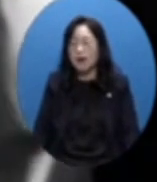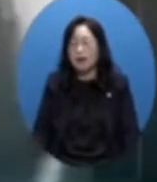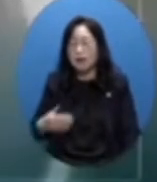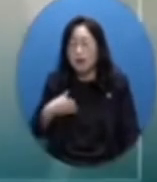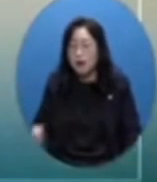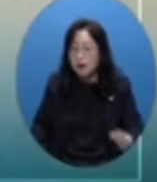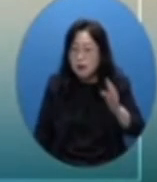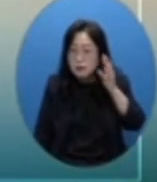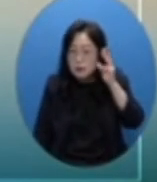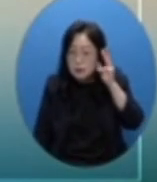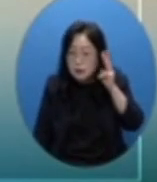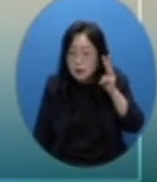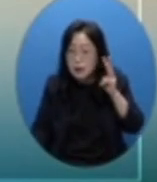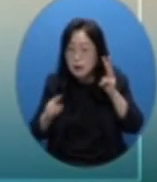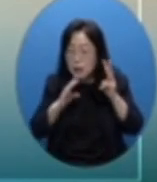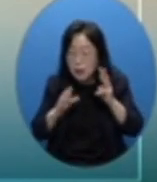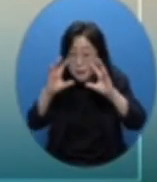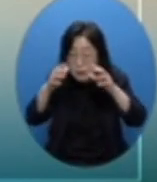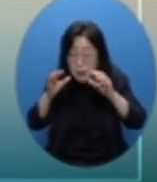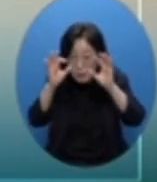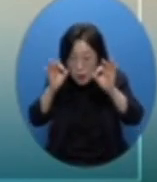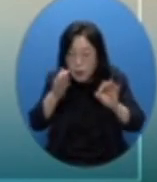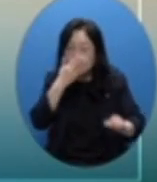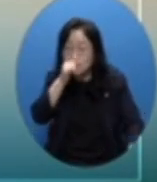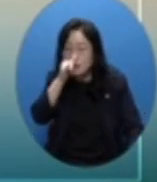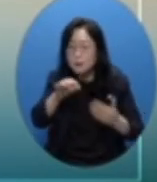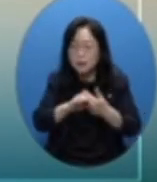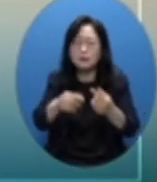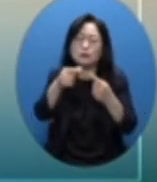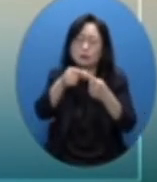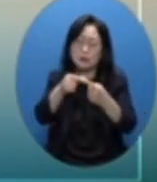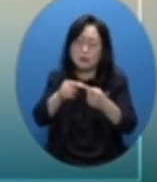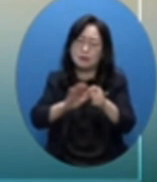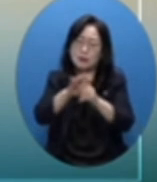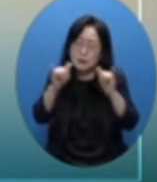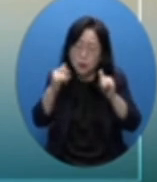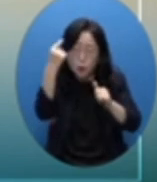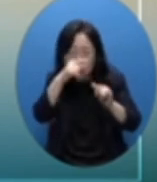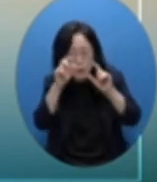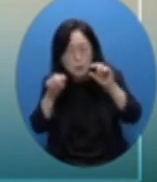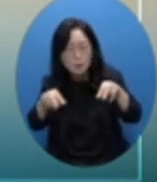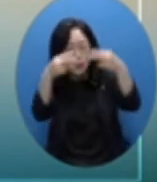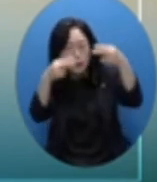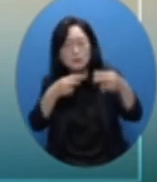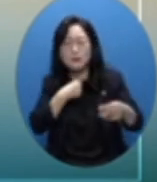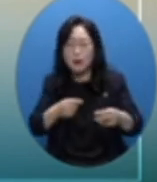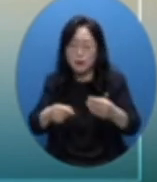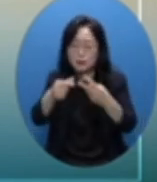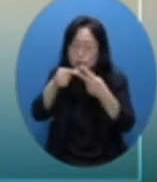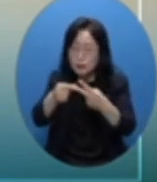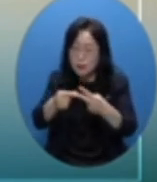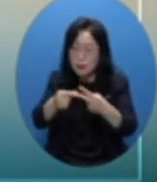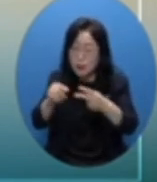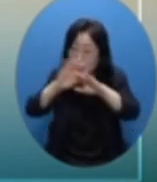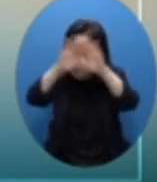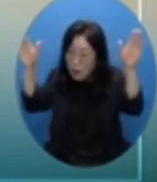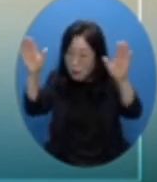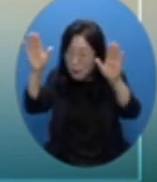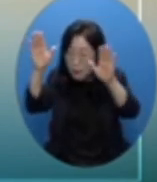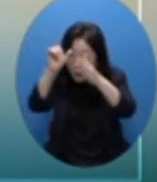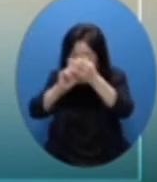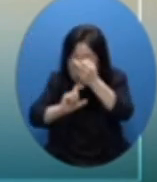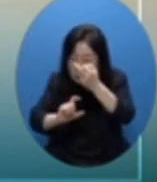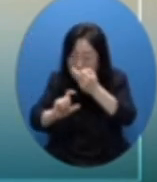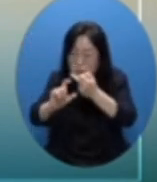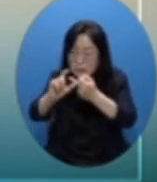있다면 첫째 날은 사랑하는 이에 얼굴을 보겠다 둘째날은 밤이 아침으로 변하는 기적을 보리라 밀